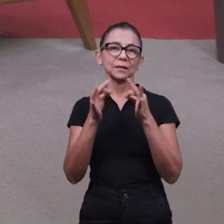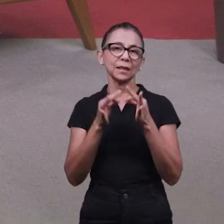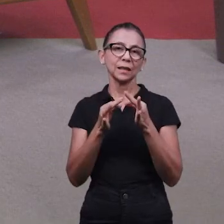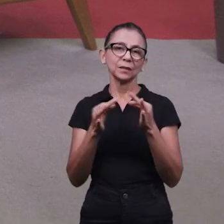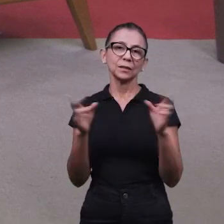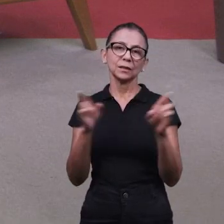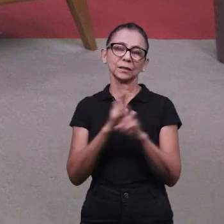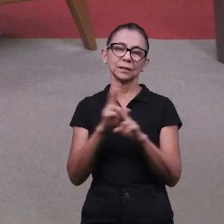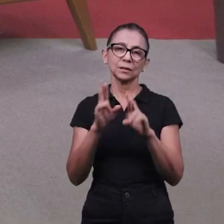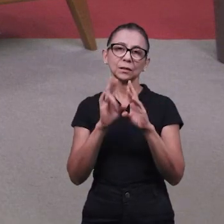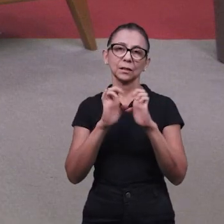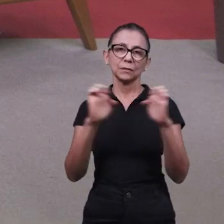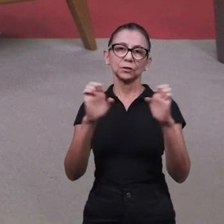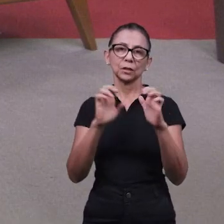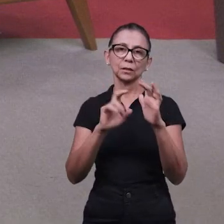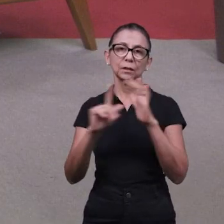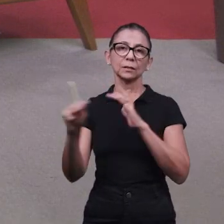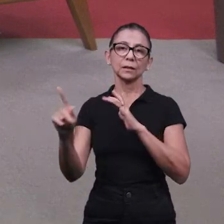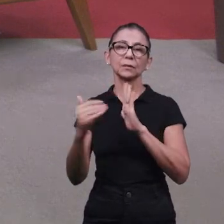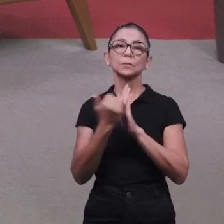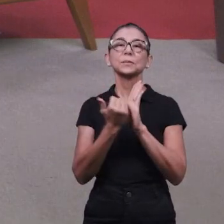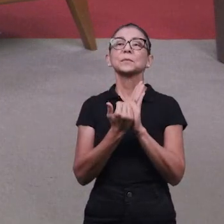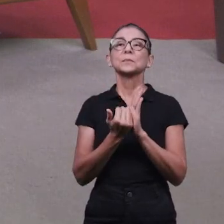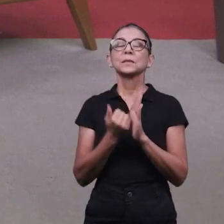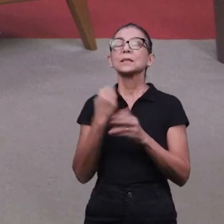sur l'importance de la formation